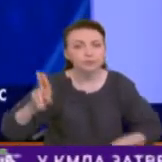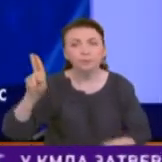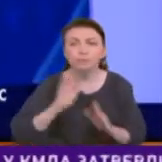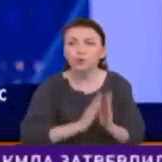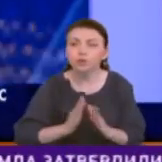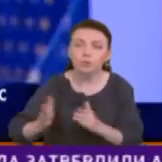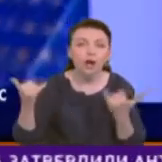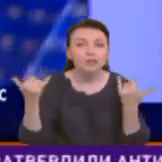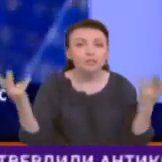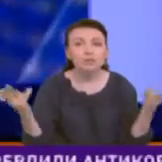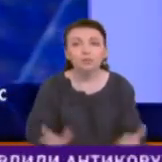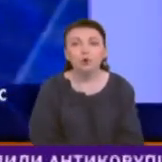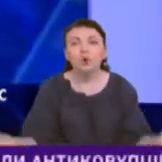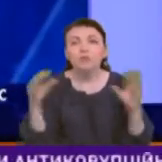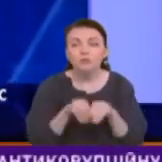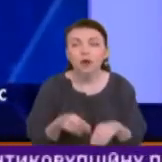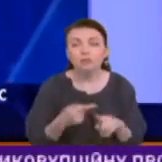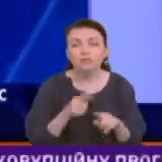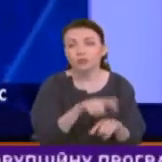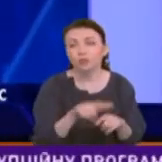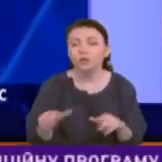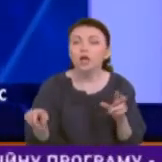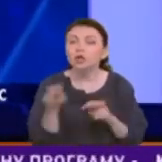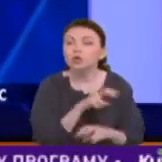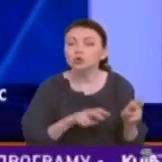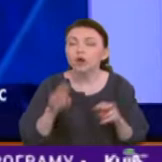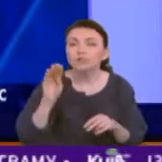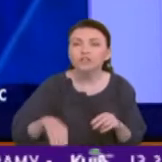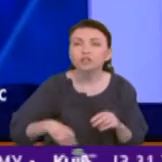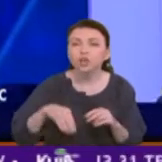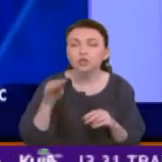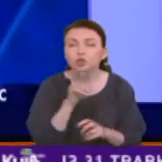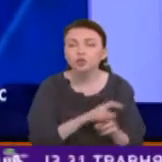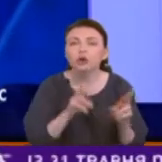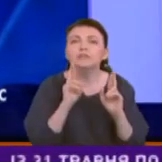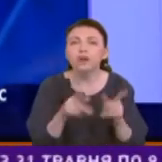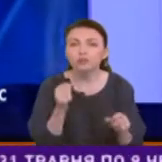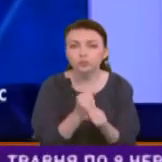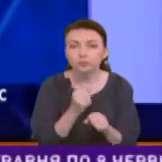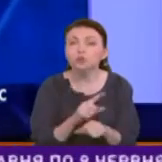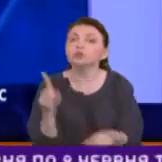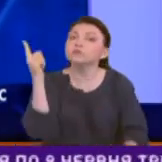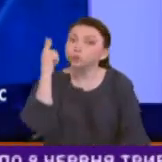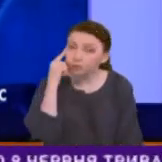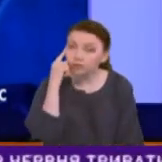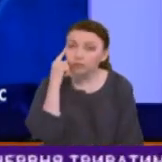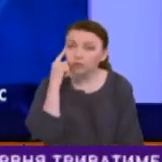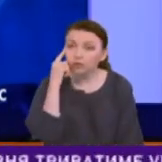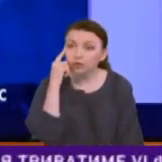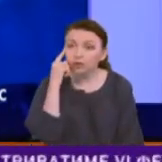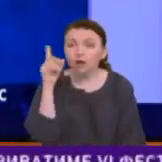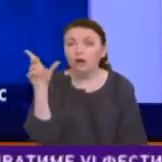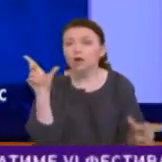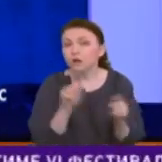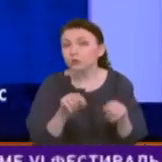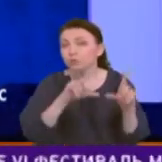і от тепер треба об'єднати тих людей. І шукають зараз ці священники, як би це зробити. Що ви думаєте? Ну, думали, що треба разом